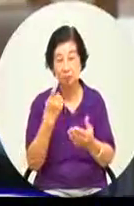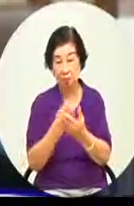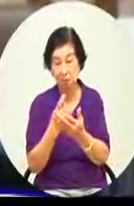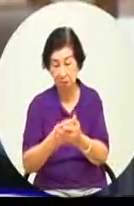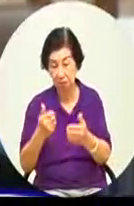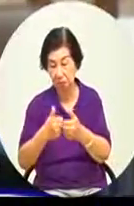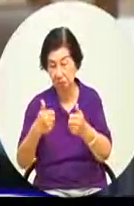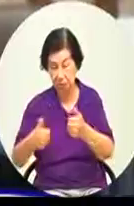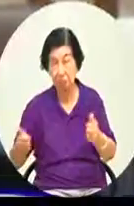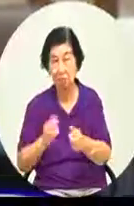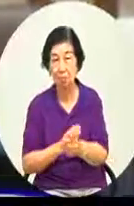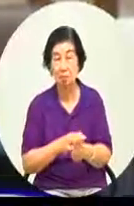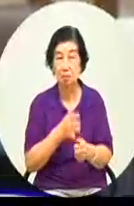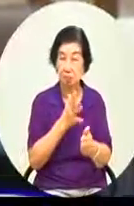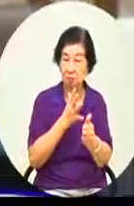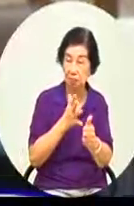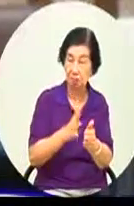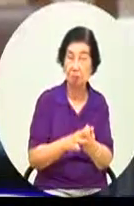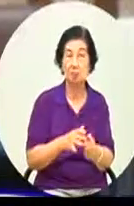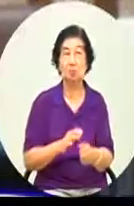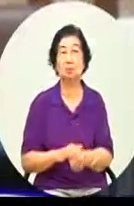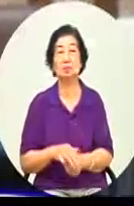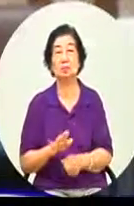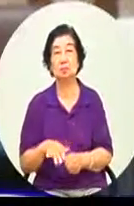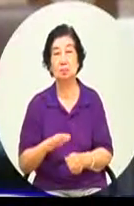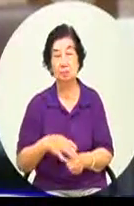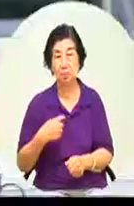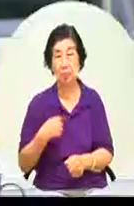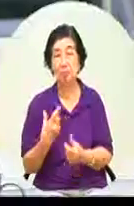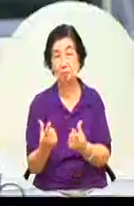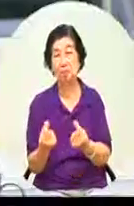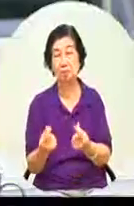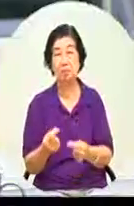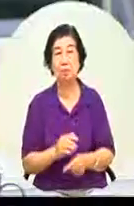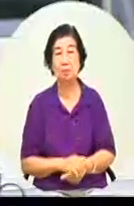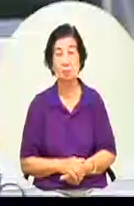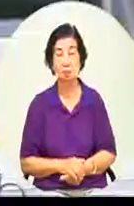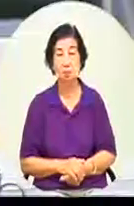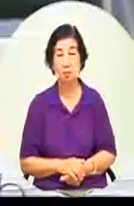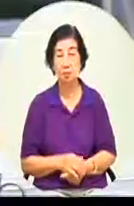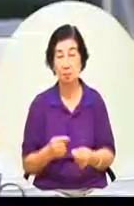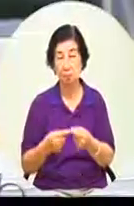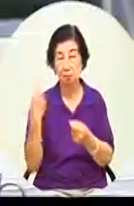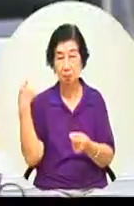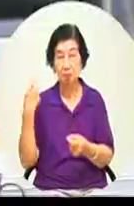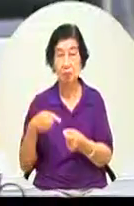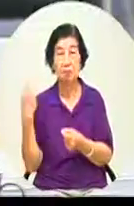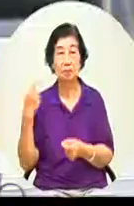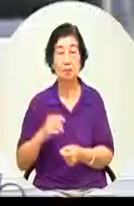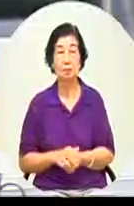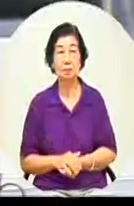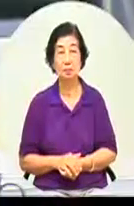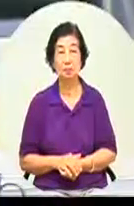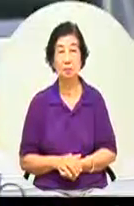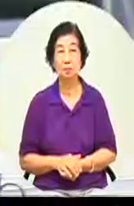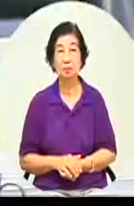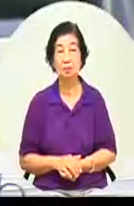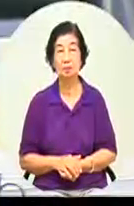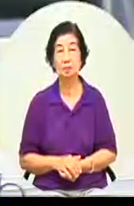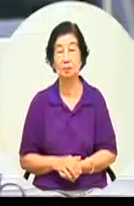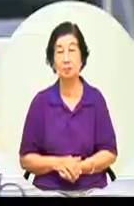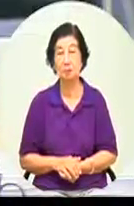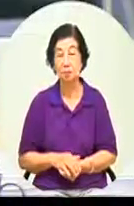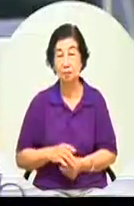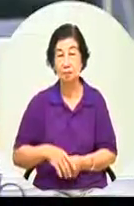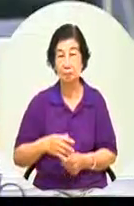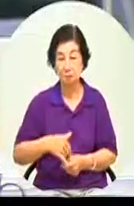了哈。但是我还是要来问观光这一块，咱去年哈。咱有看到我们来台的国际观光